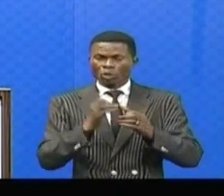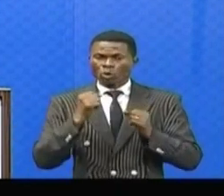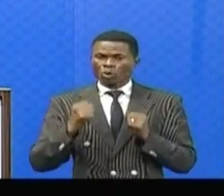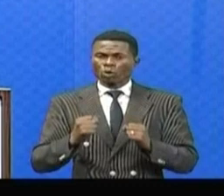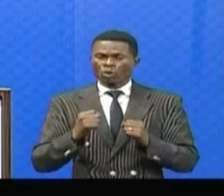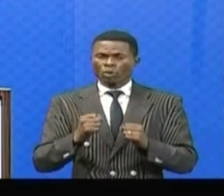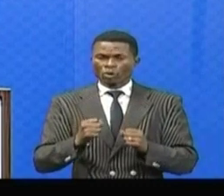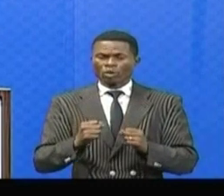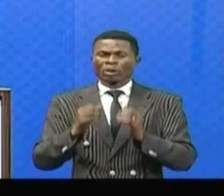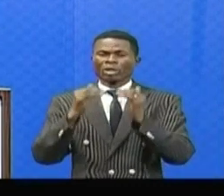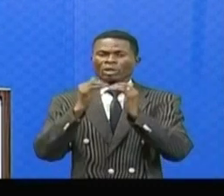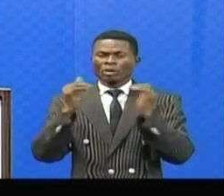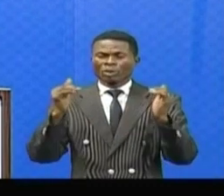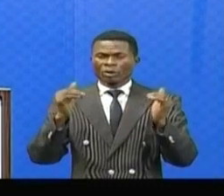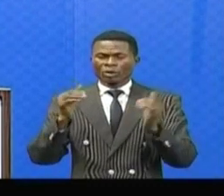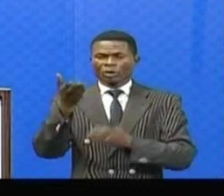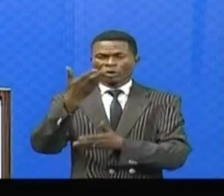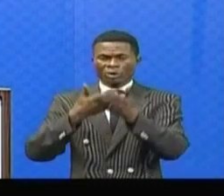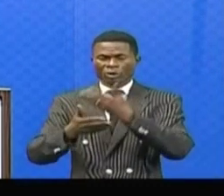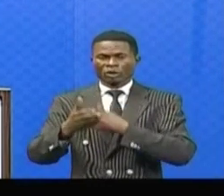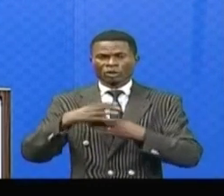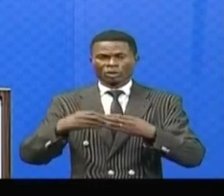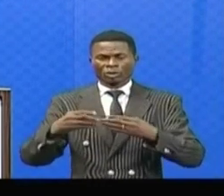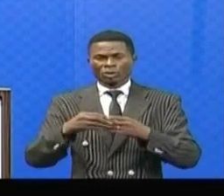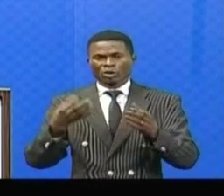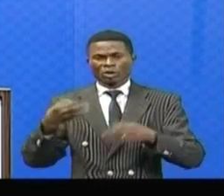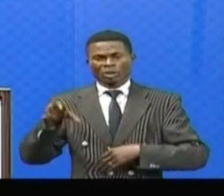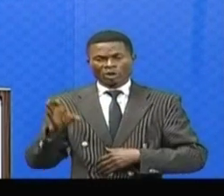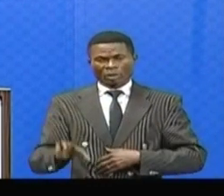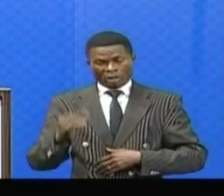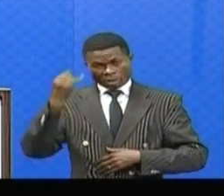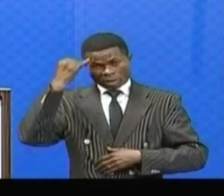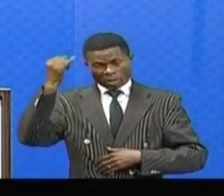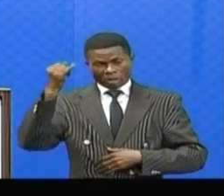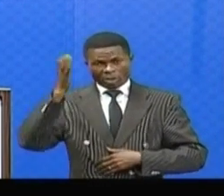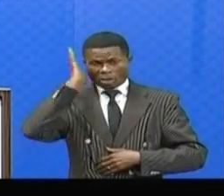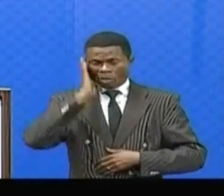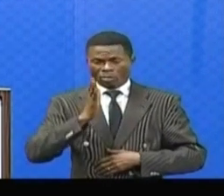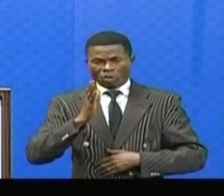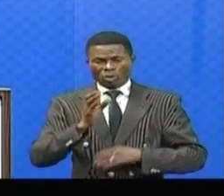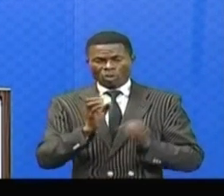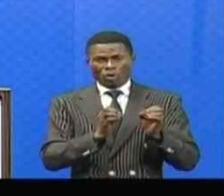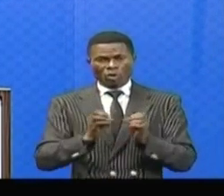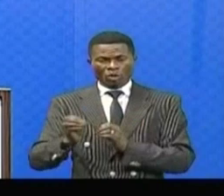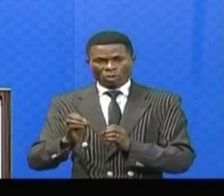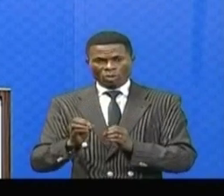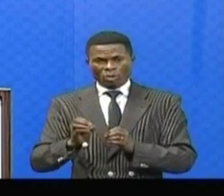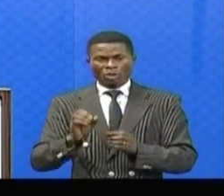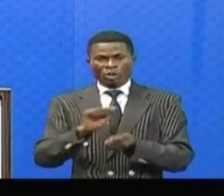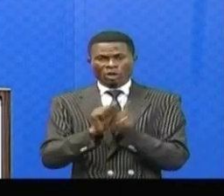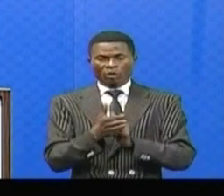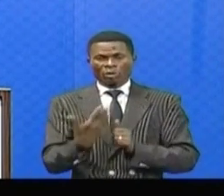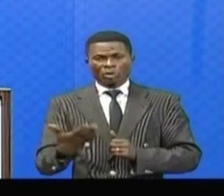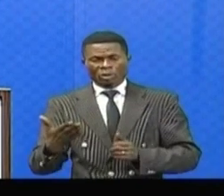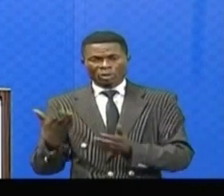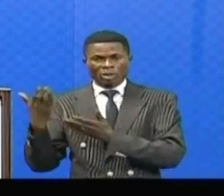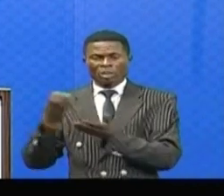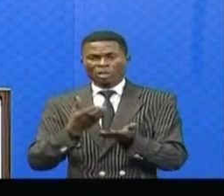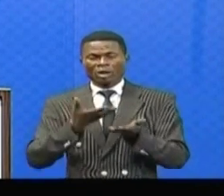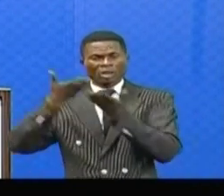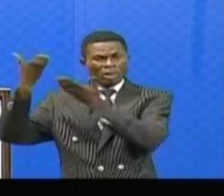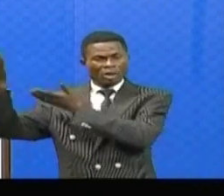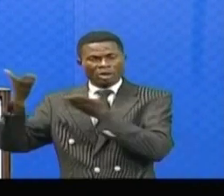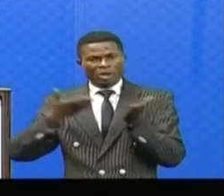la stabilité du taux de change, car dans le contexte de la bonne tenue des cours de produits des bases exportées par notre